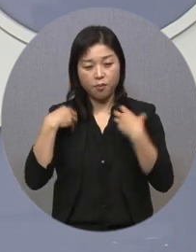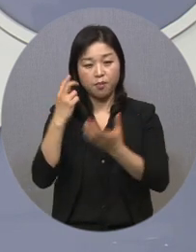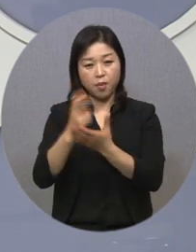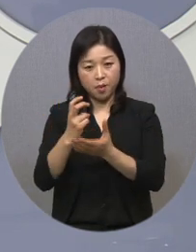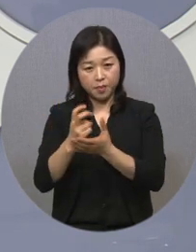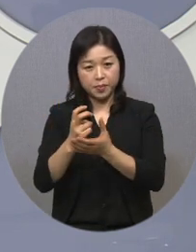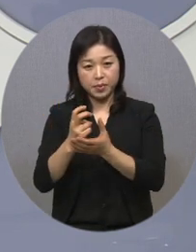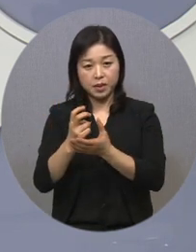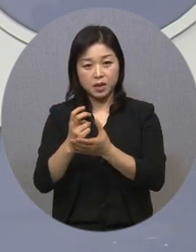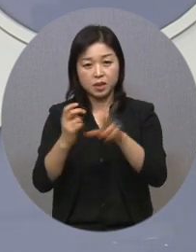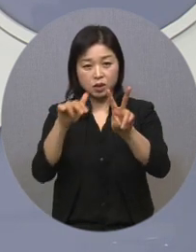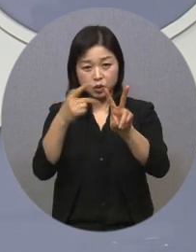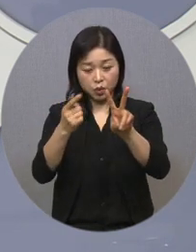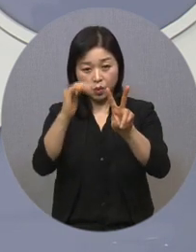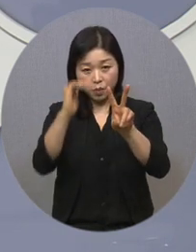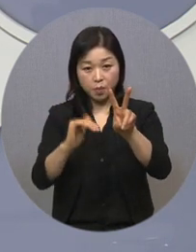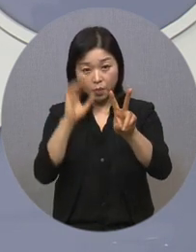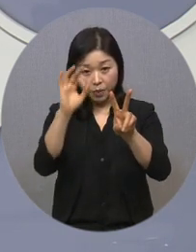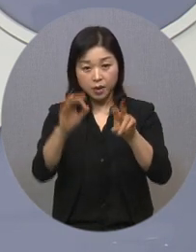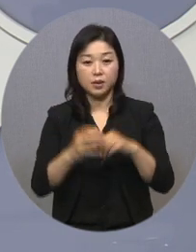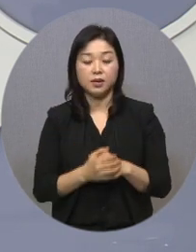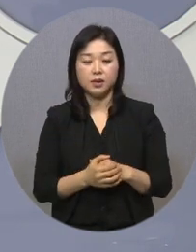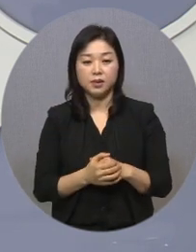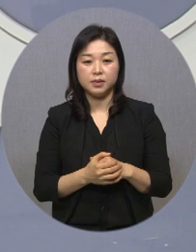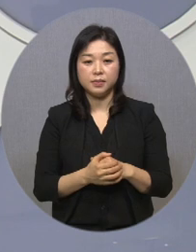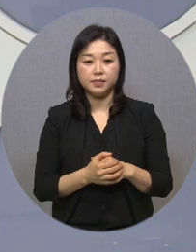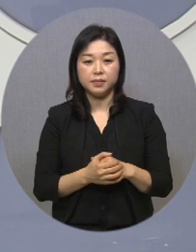지방자치법 그 2조에 보면은